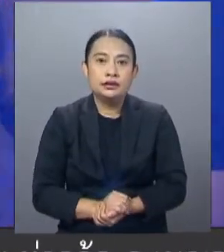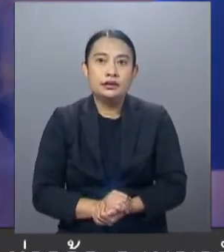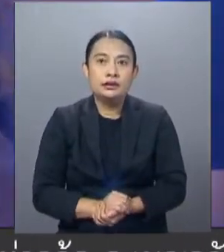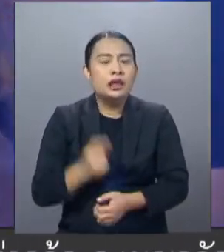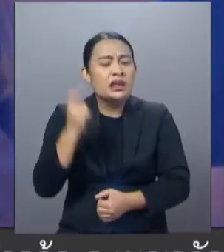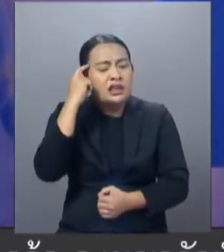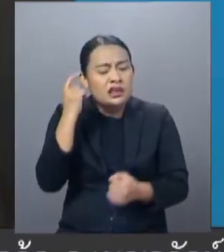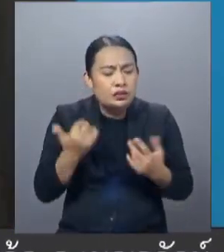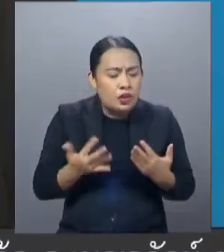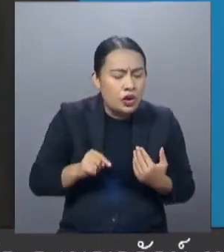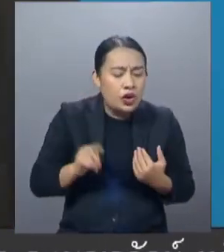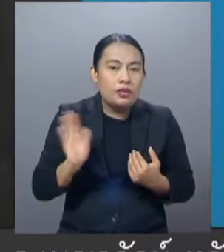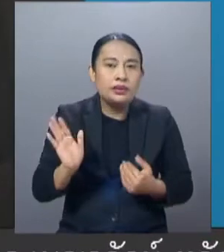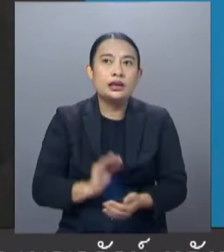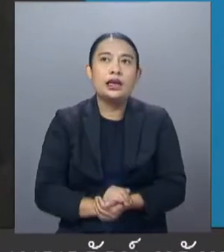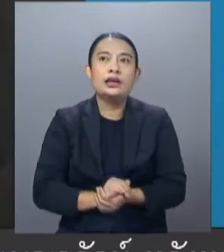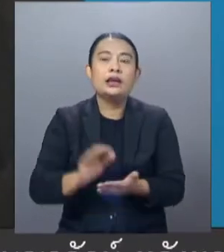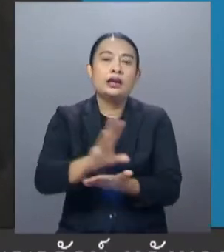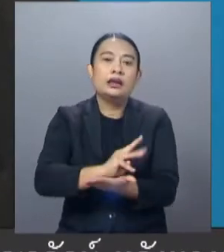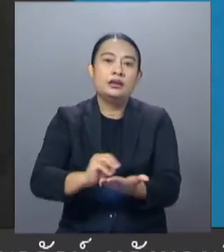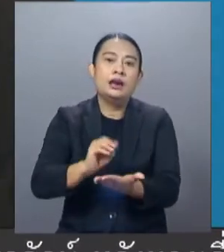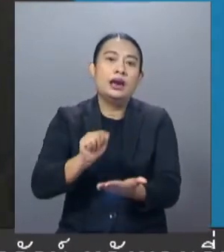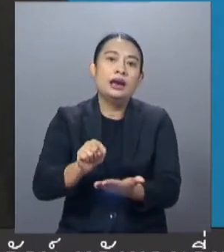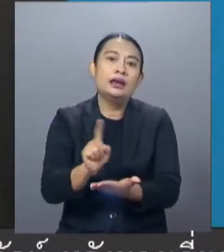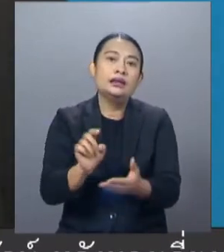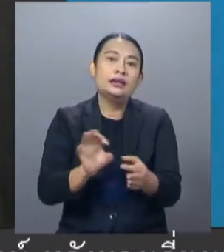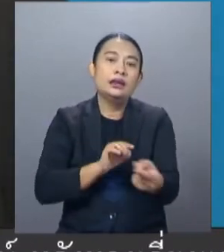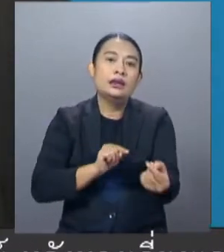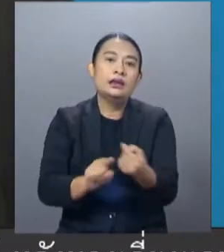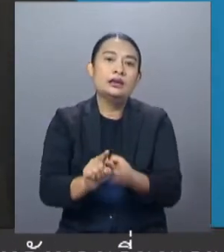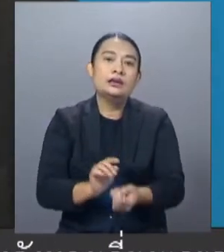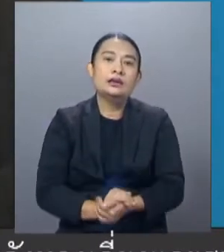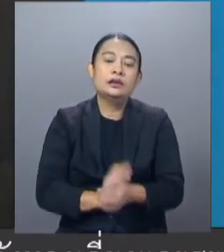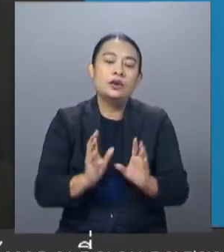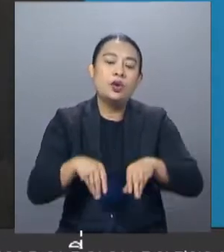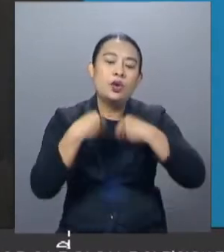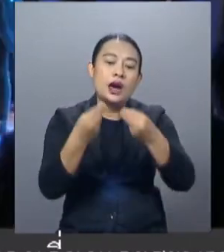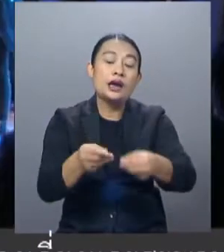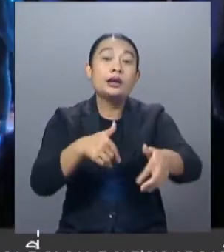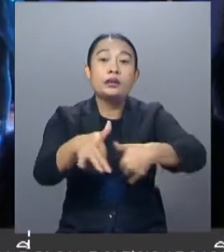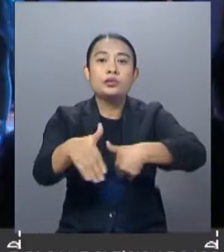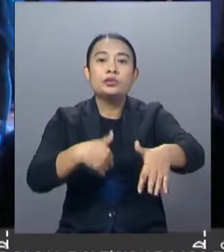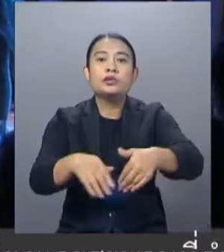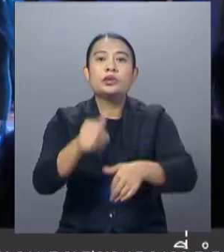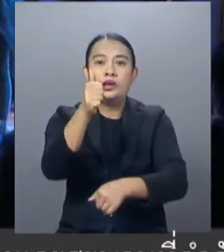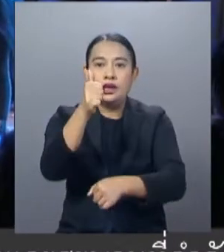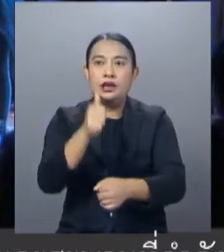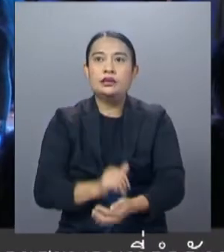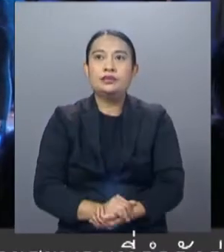างแล้วมหาวิทยาลัยก็คือผู้ซึ่งควรที่จะให้อะไรกับชุมชนได